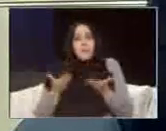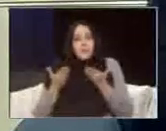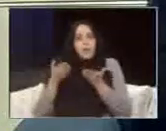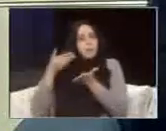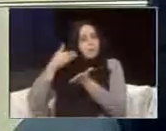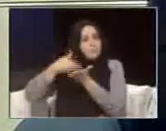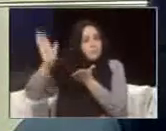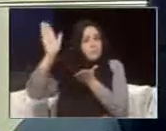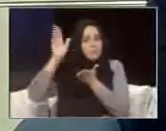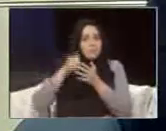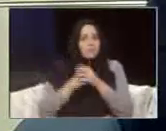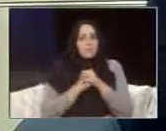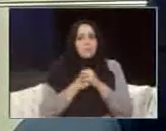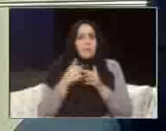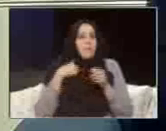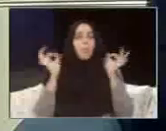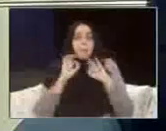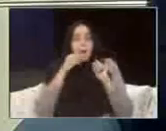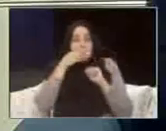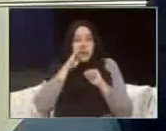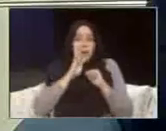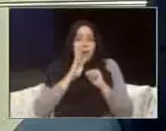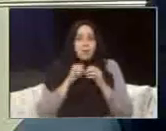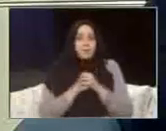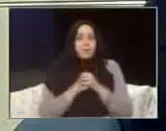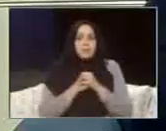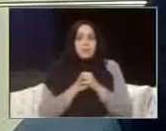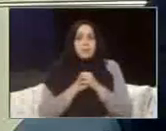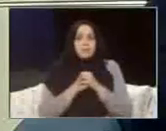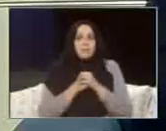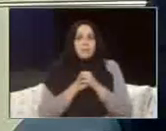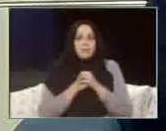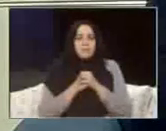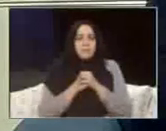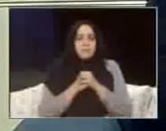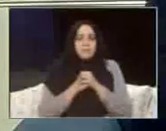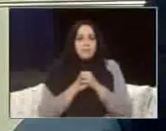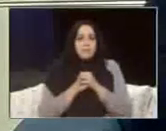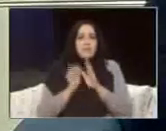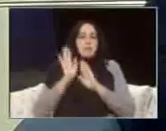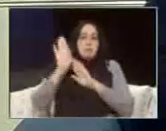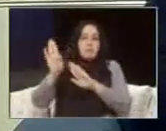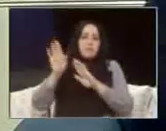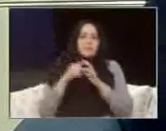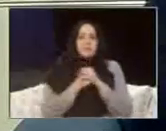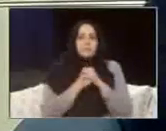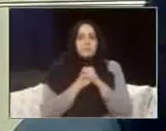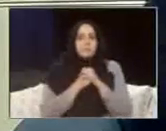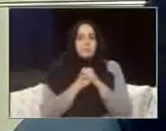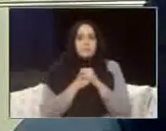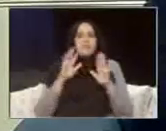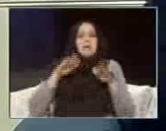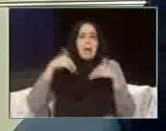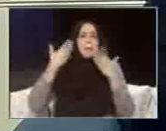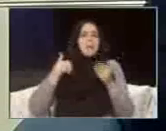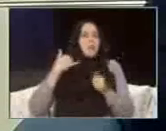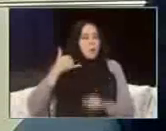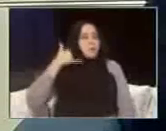وطيشني وانا ما عنديش والديه، طيشني عند الاحباب قال لي قعدي ومن بعد ما عيط